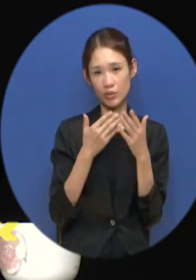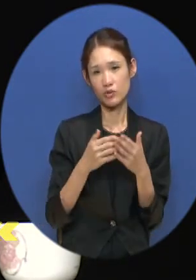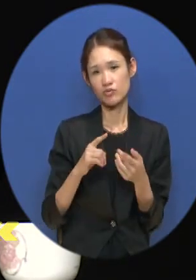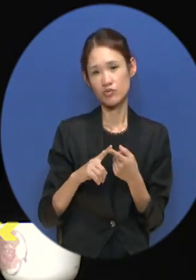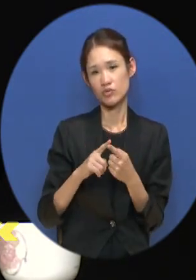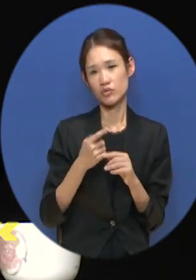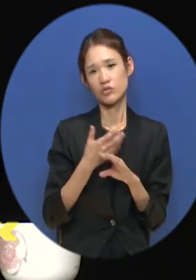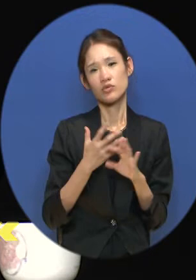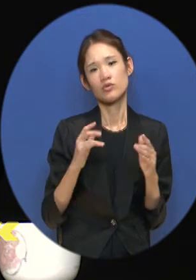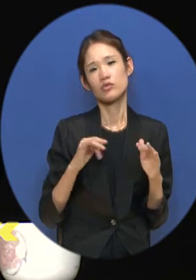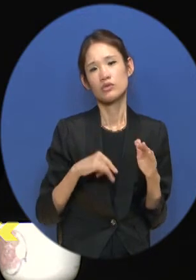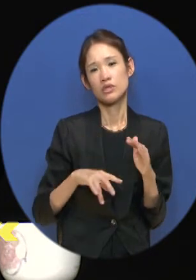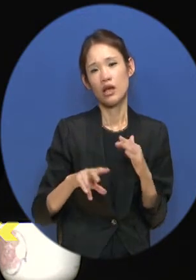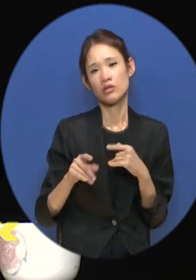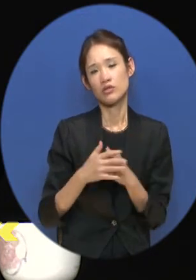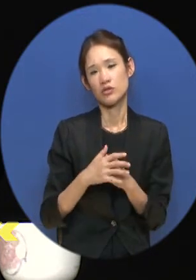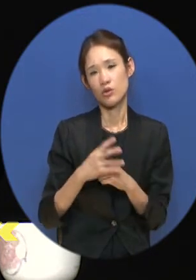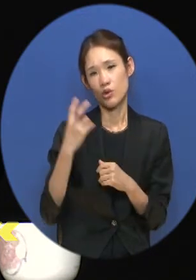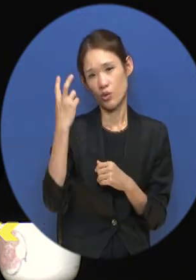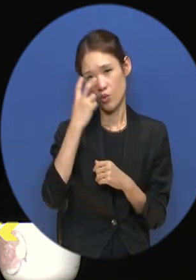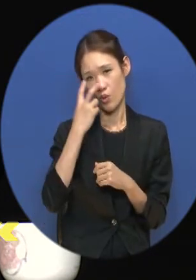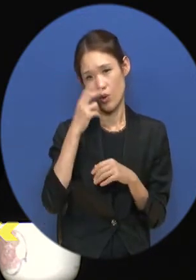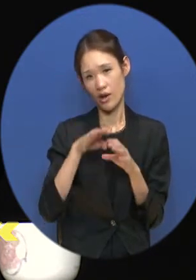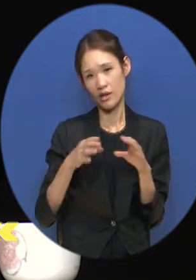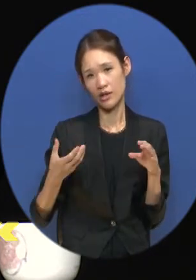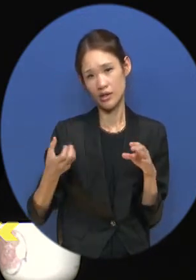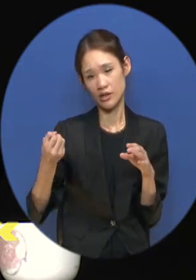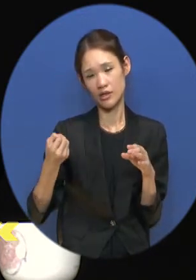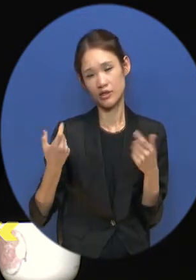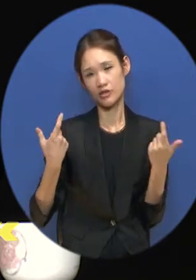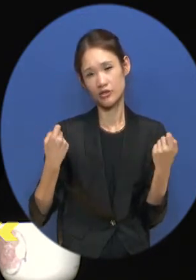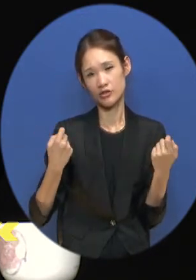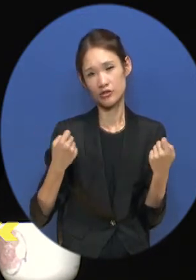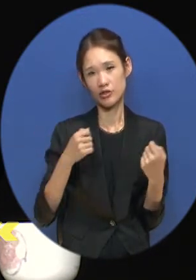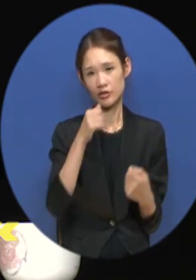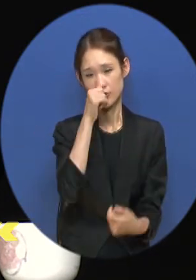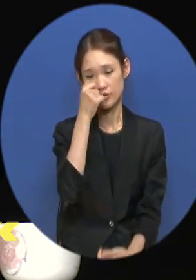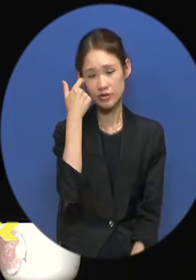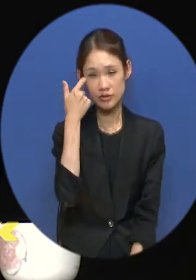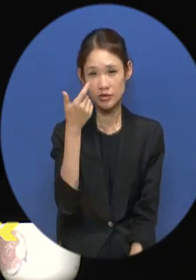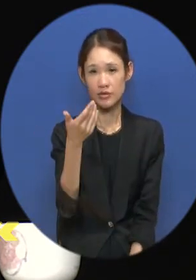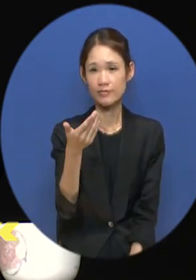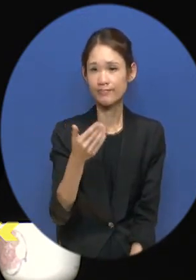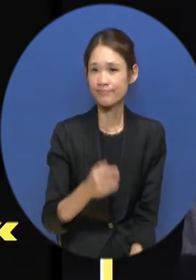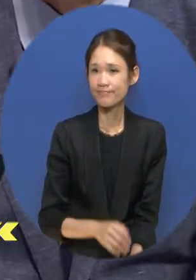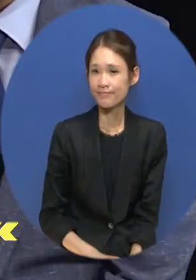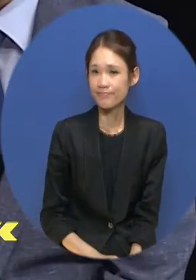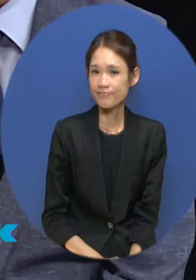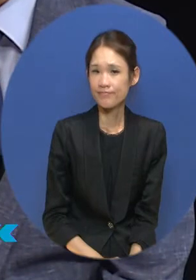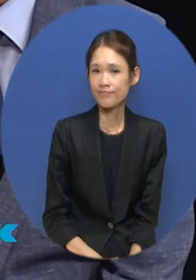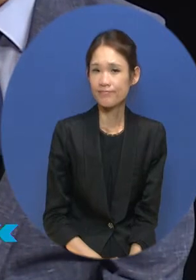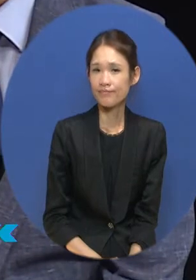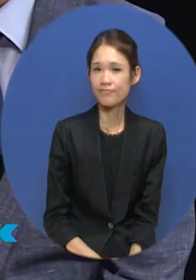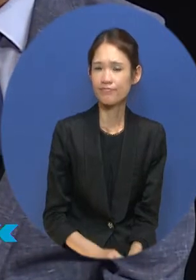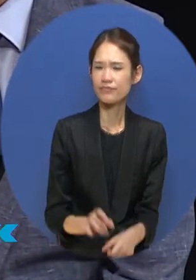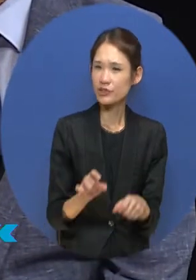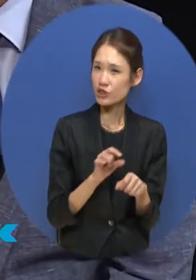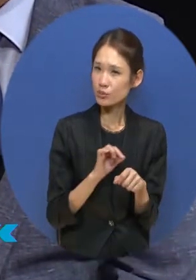것처럼 지하철역, 외국의 지하철역에 이런 관리 기준 같은 게 있나요? 특별히